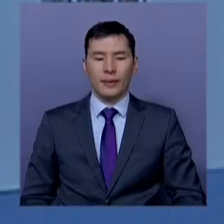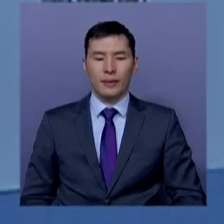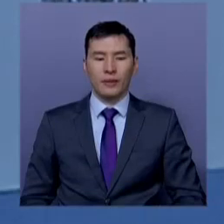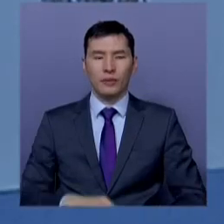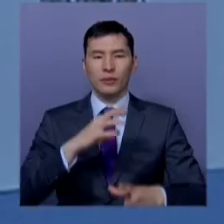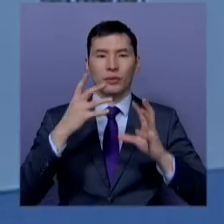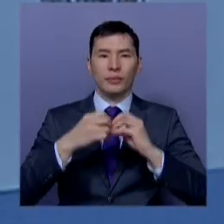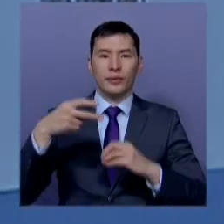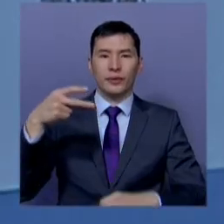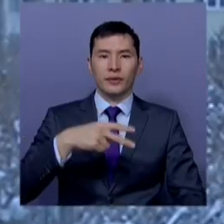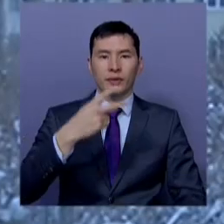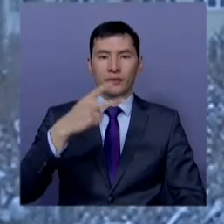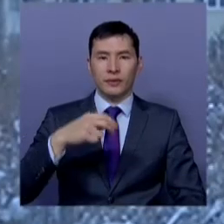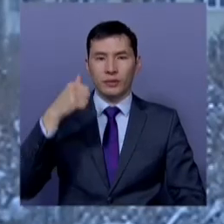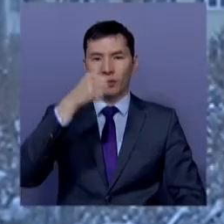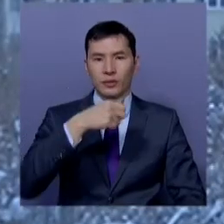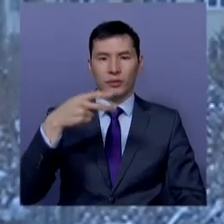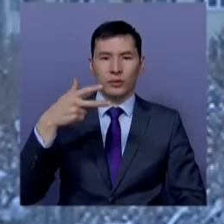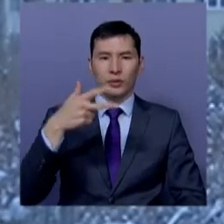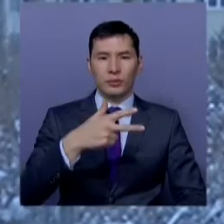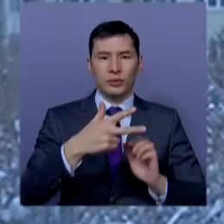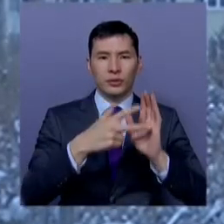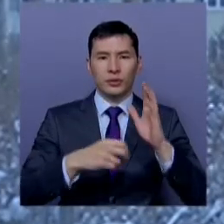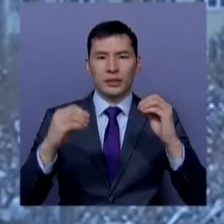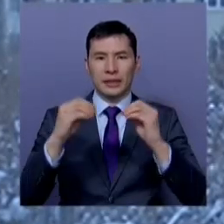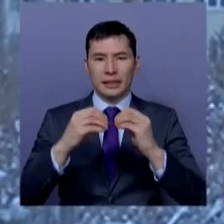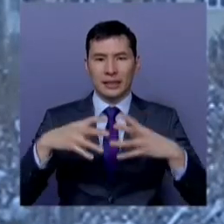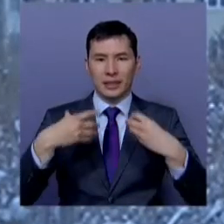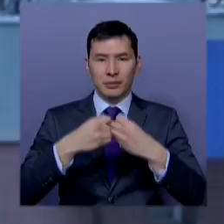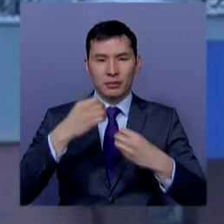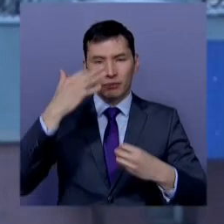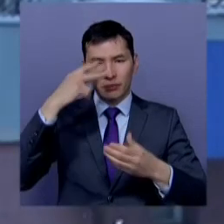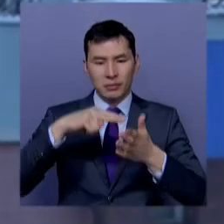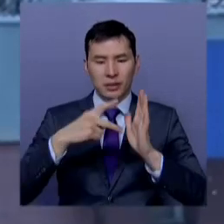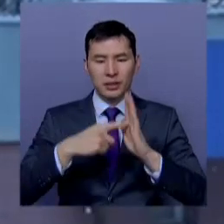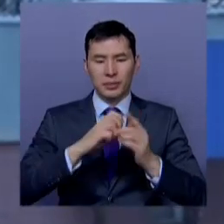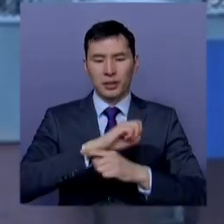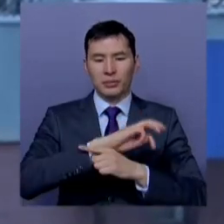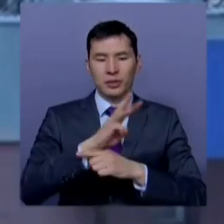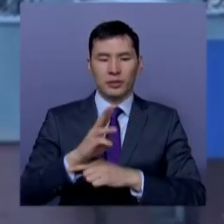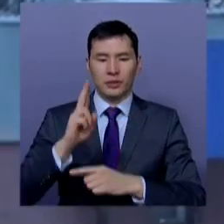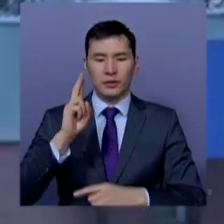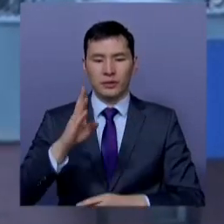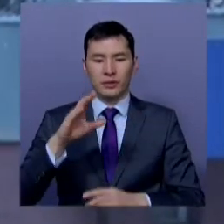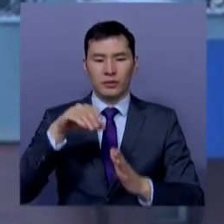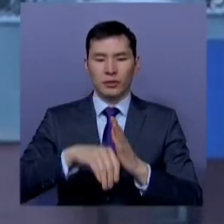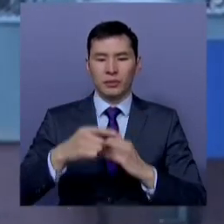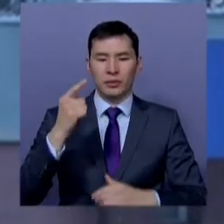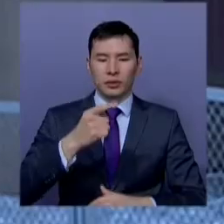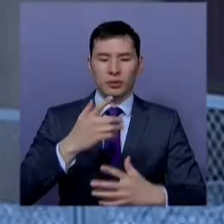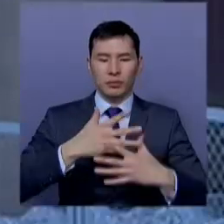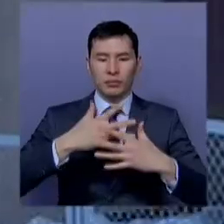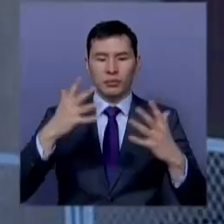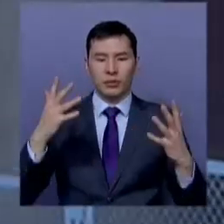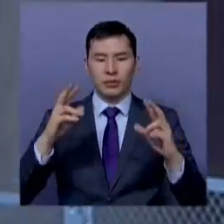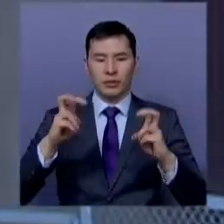Жалпы 2020 жылы 3810 отбасын тұрғын үймен қамтамасыз ету жоспарлануда. Олардың ішінде 1000-ға жуық пәтер